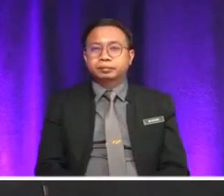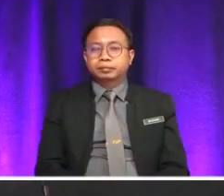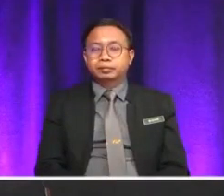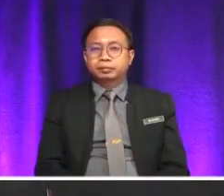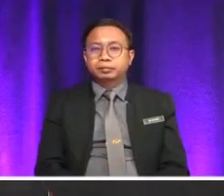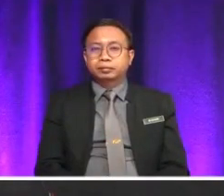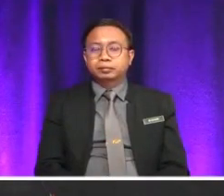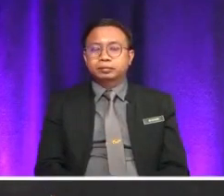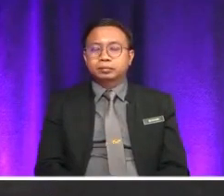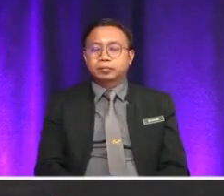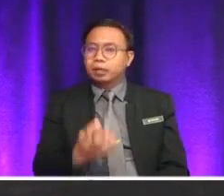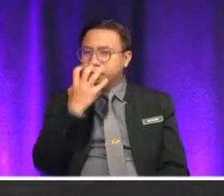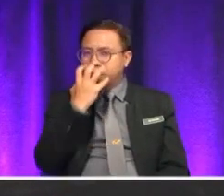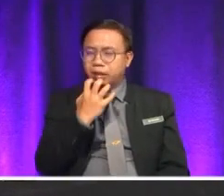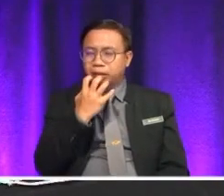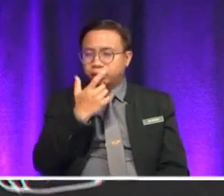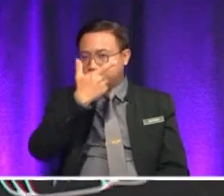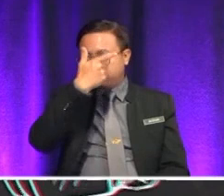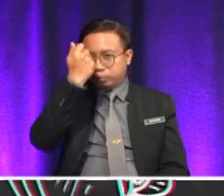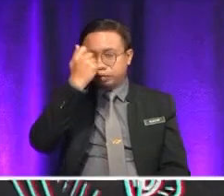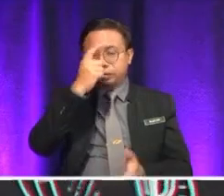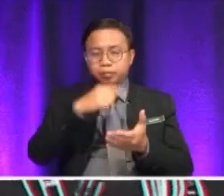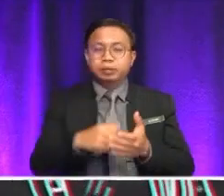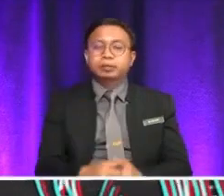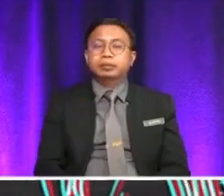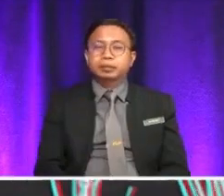Sebenarnya kalau Zara stres sebab apa?